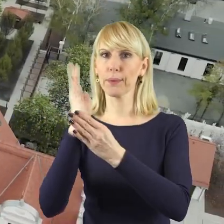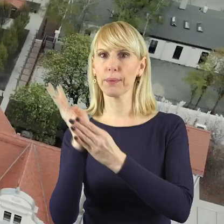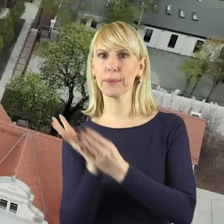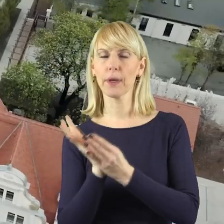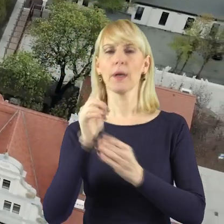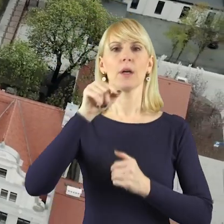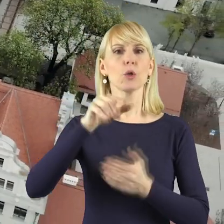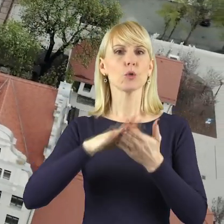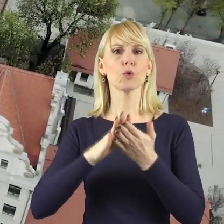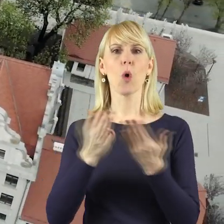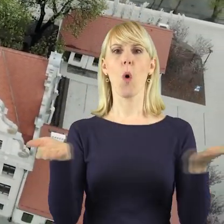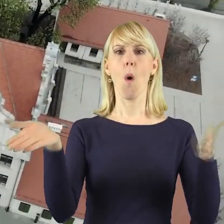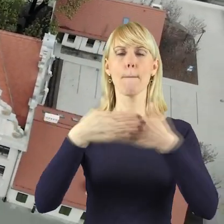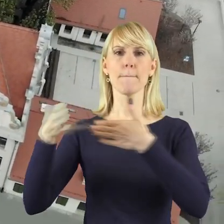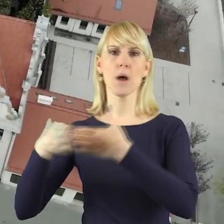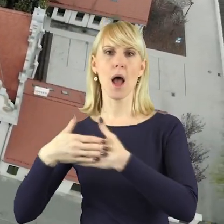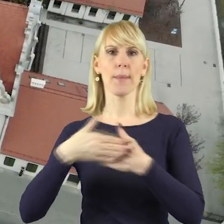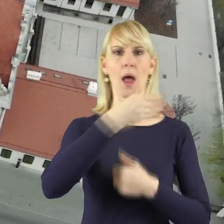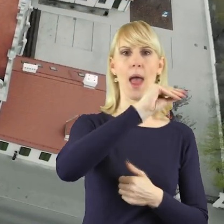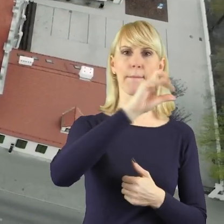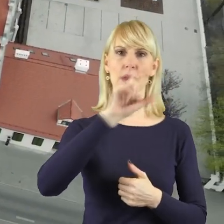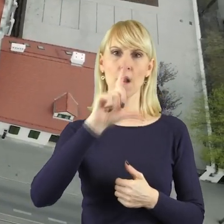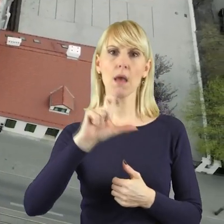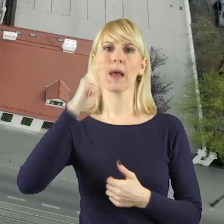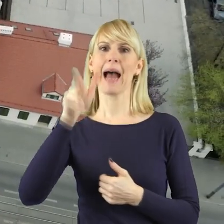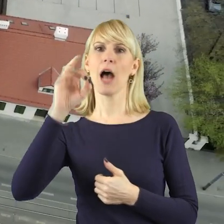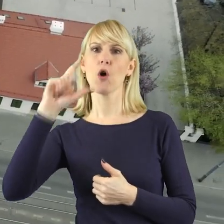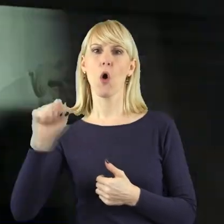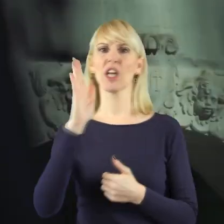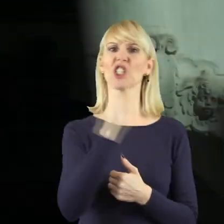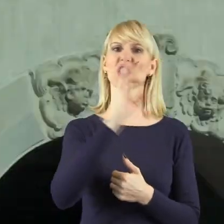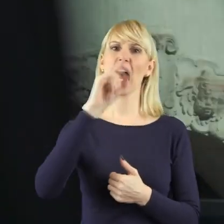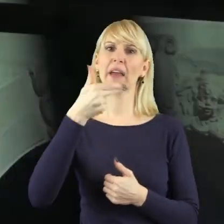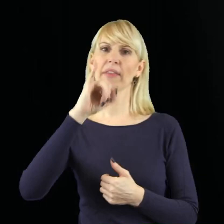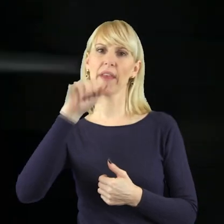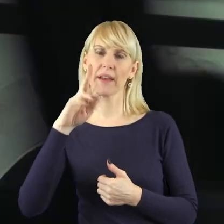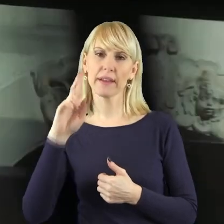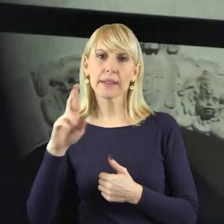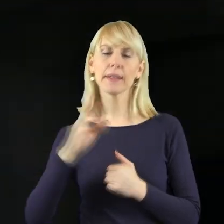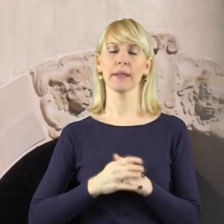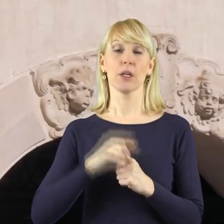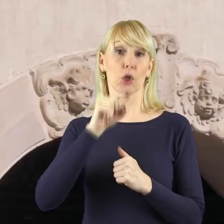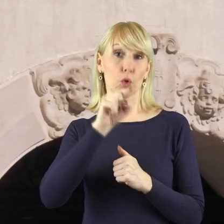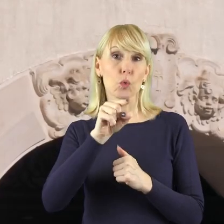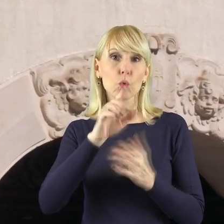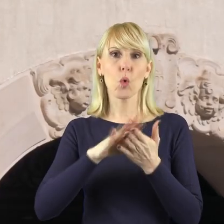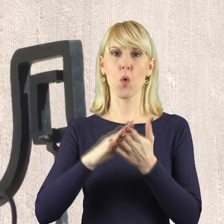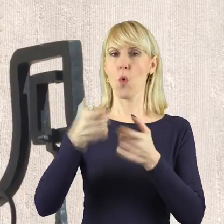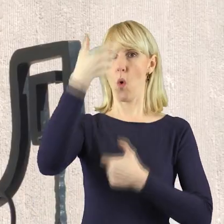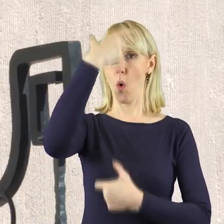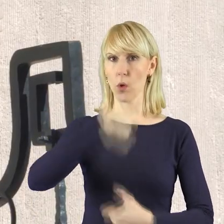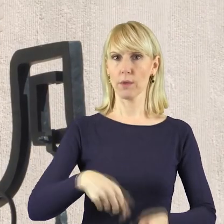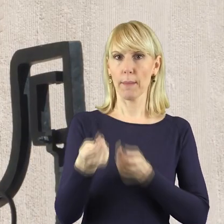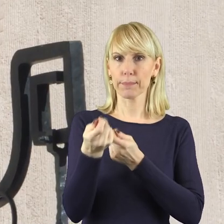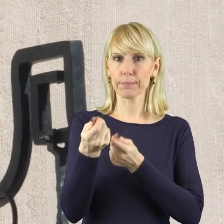pomiędzy dwiema bramami pałacu Emila i Karola Steinertów. W środku obręczy znajduje się postać przątki, która w jednej